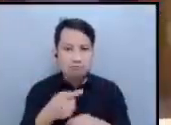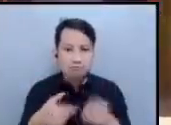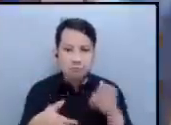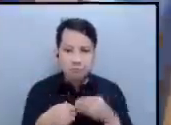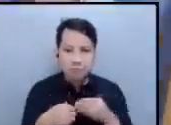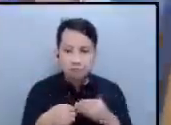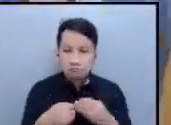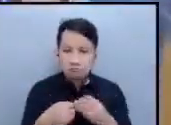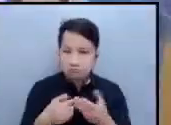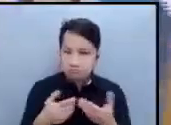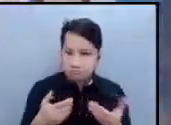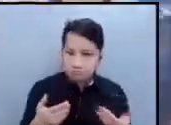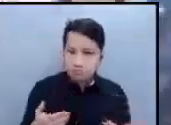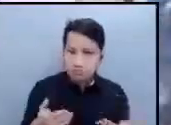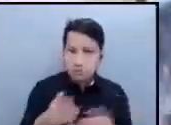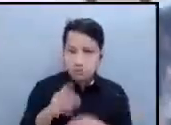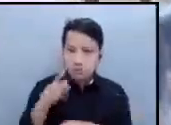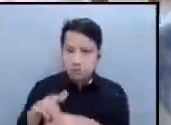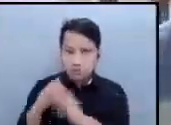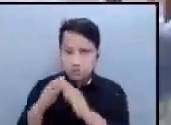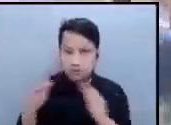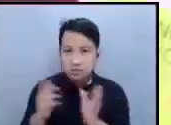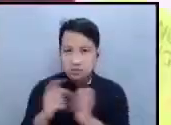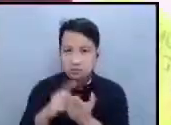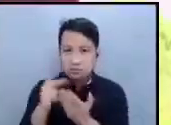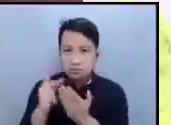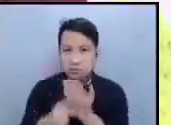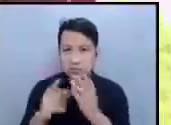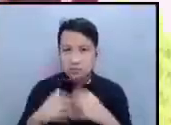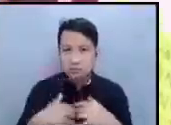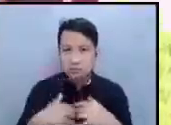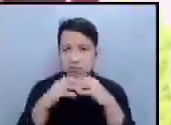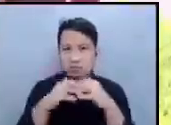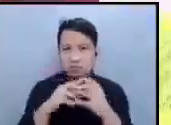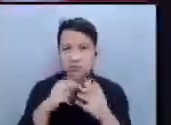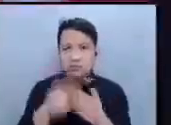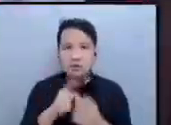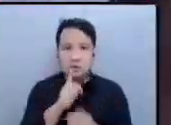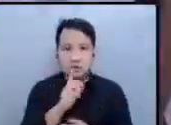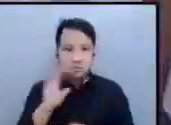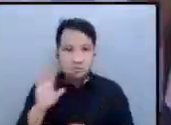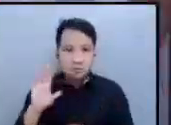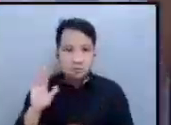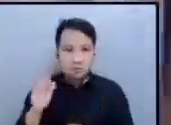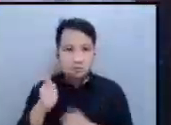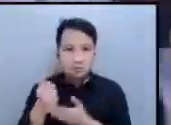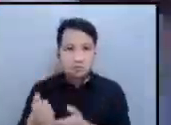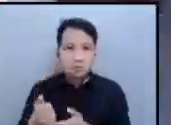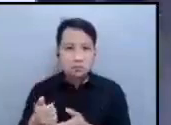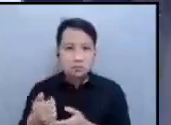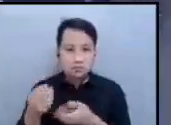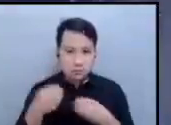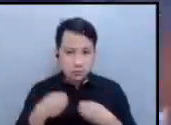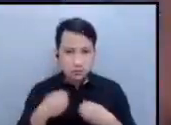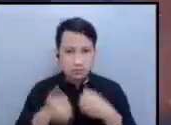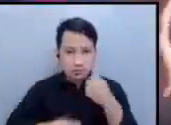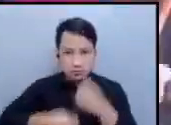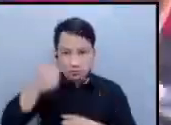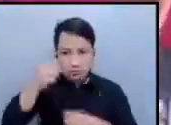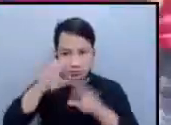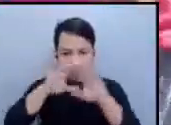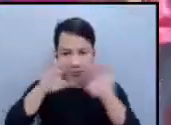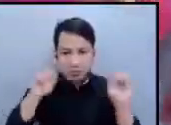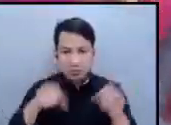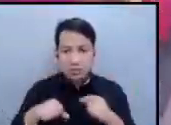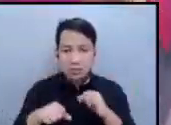Ati community dahil sa ilang proyektong itinayo sa lugar. Kaya pangako nito sa kanila kung mabibigyan ng pagkakataon. Tiniyak nito na